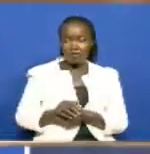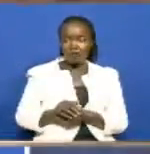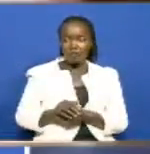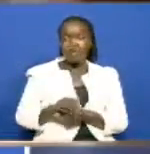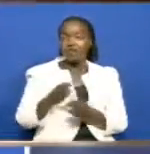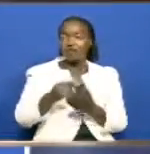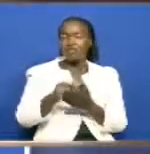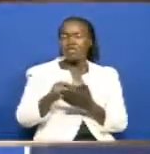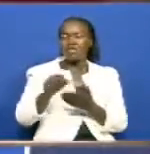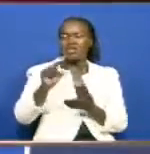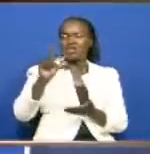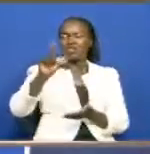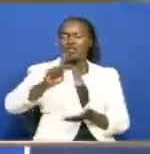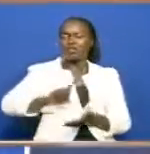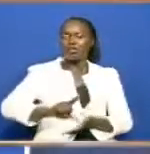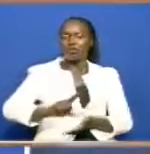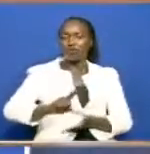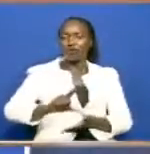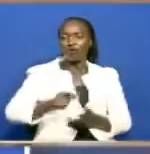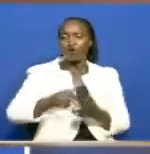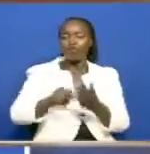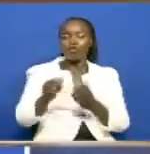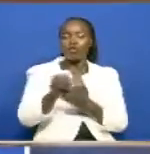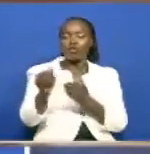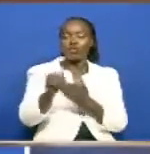imedorora dhidi ya dola ya Marekani kutoka